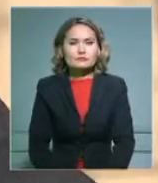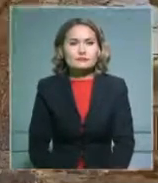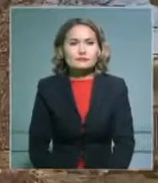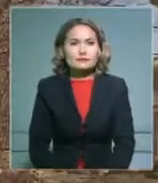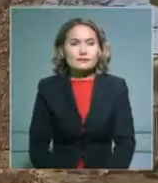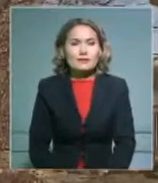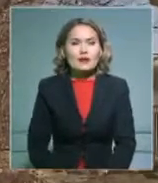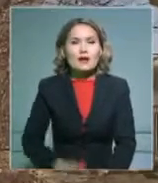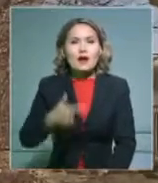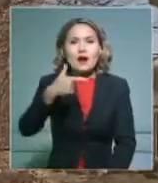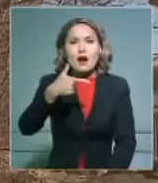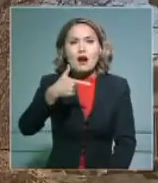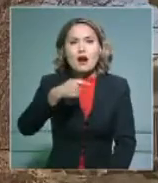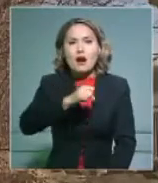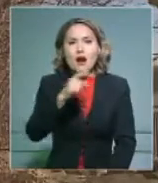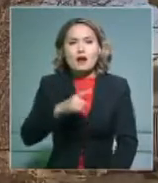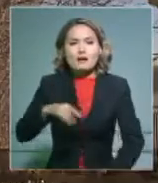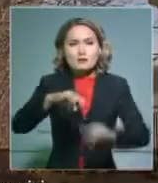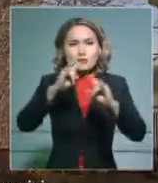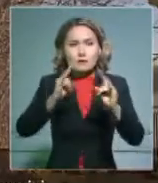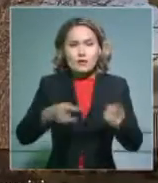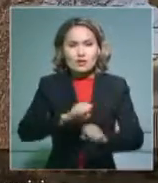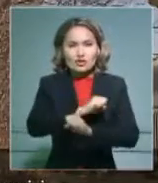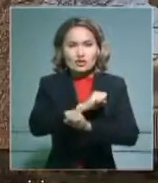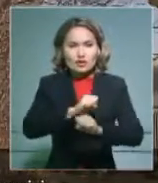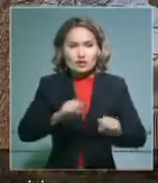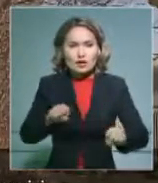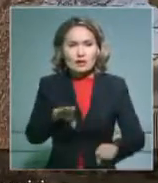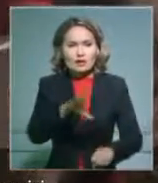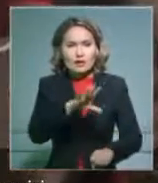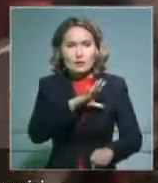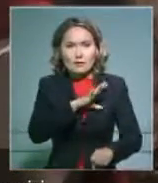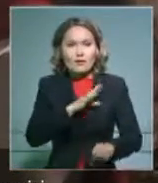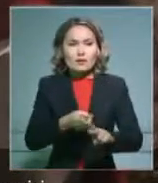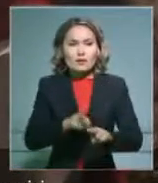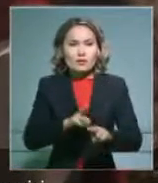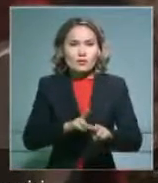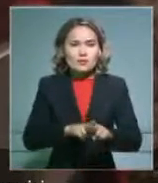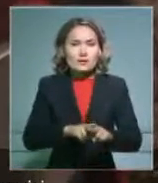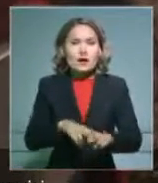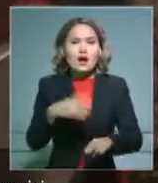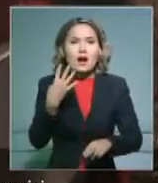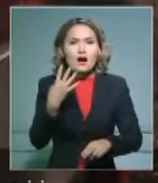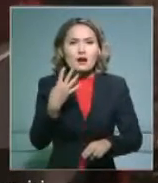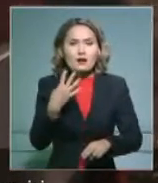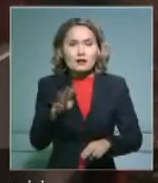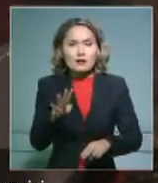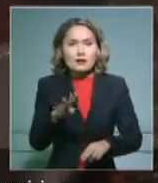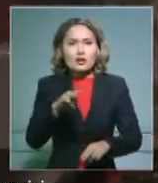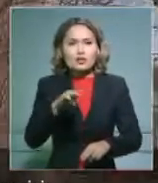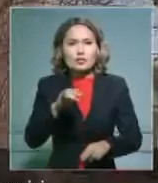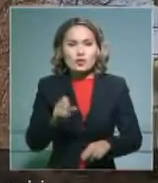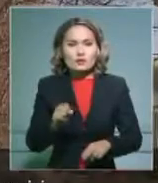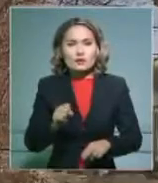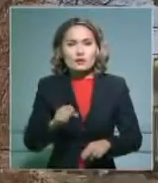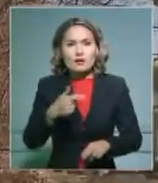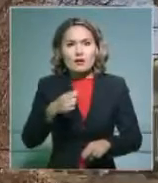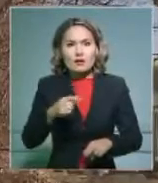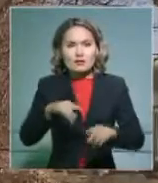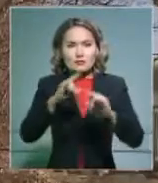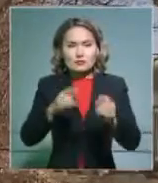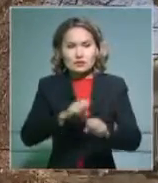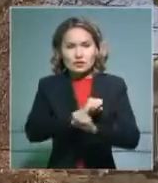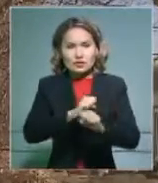Газ жиналған, ішінде газ жиналып бар, ашық қалып сүйетті қосқан кезде, или спичек, или темек шеккен кезде зіреп болған. Зардап